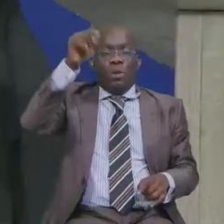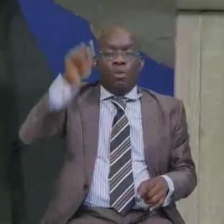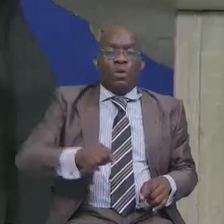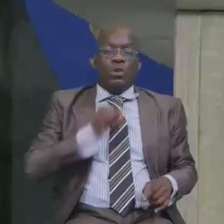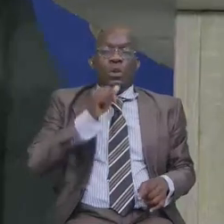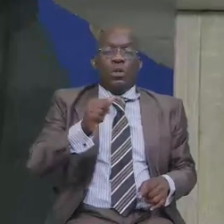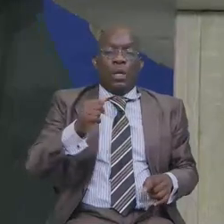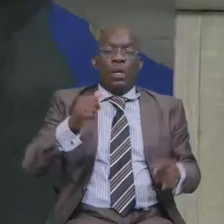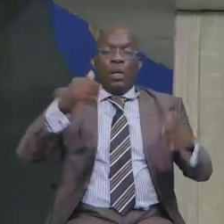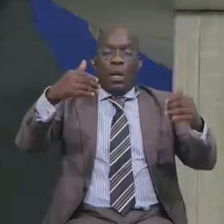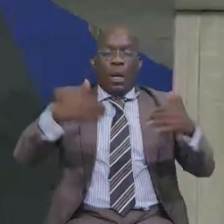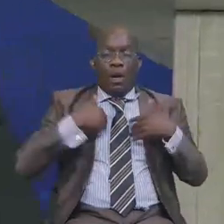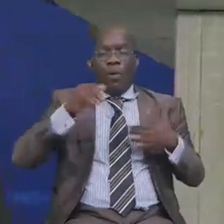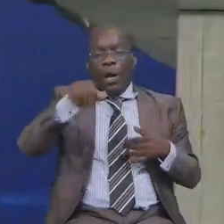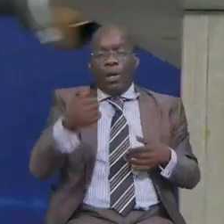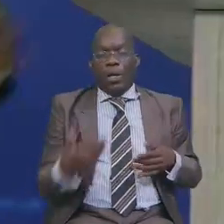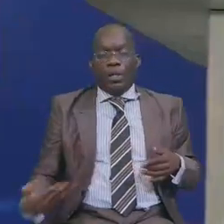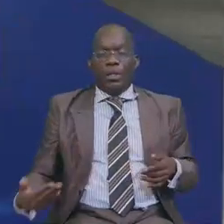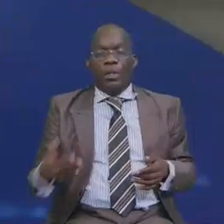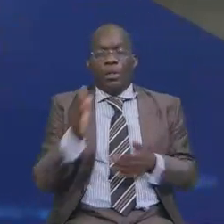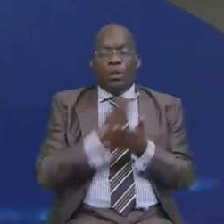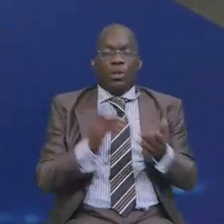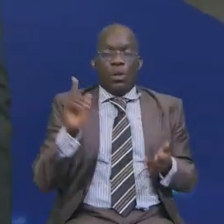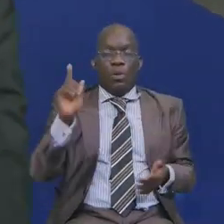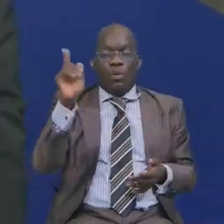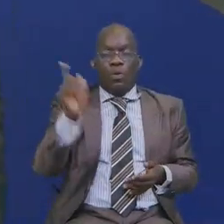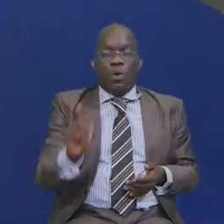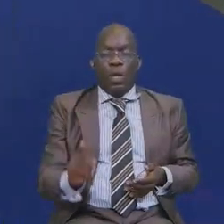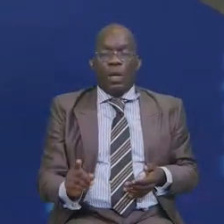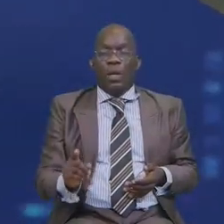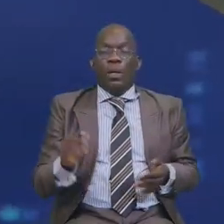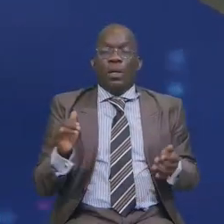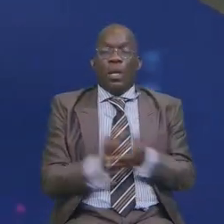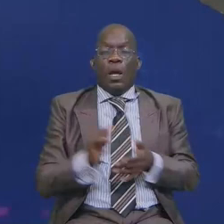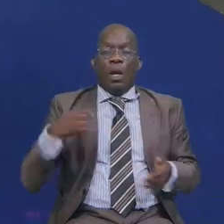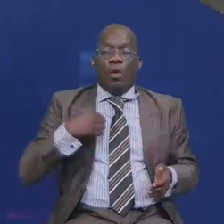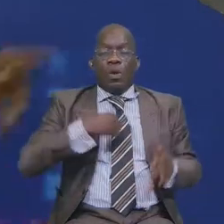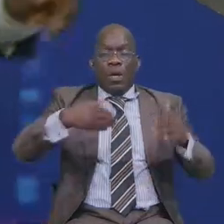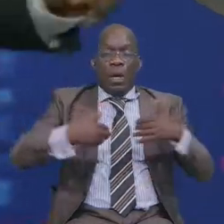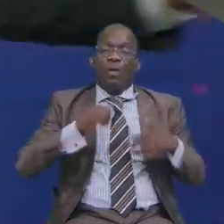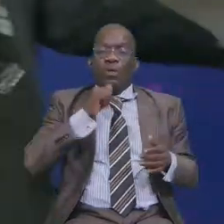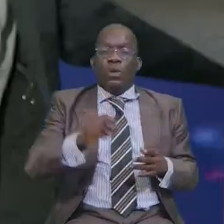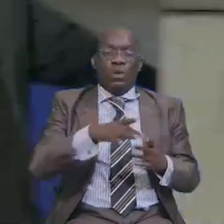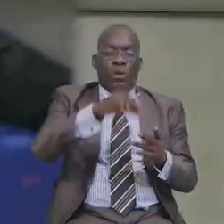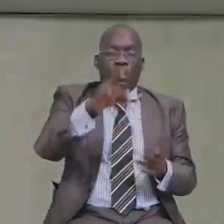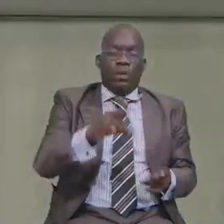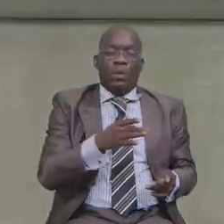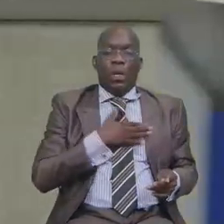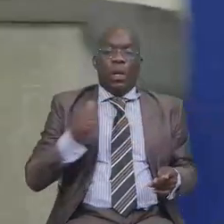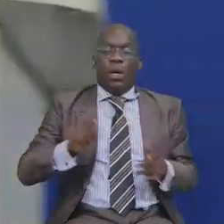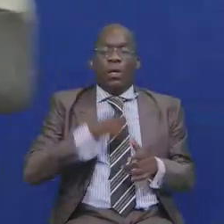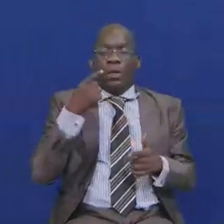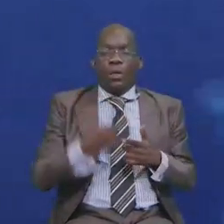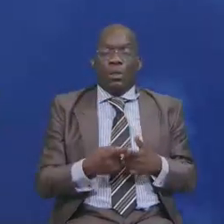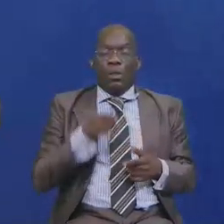avoir autre chose quelque part que nous n'avons pas établi. Et tu le fais.